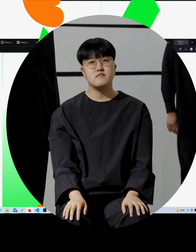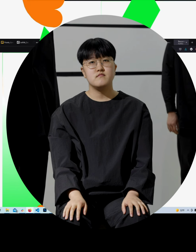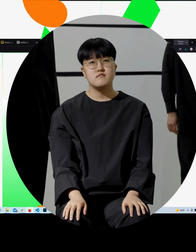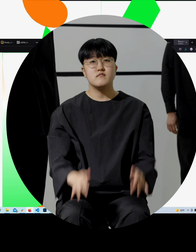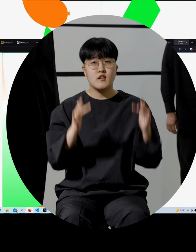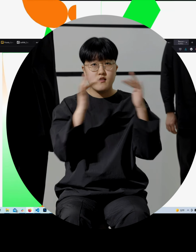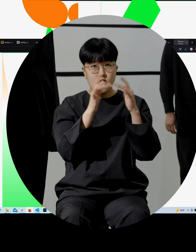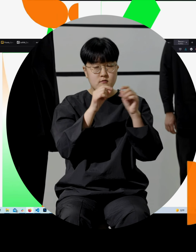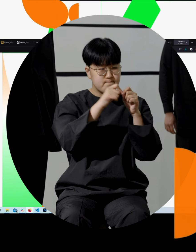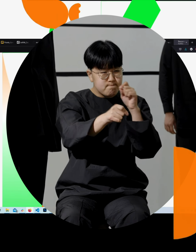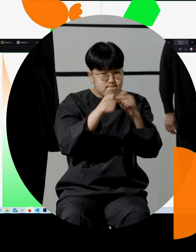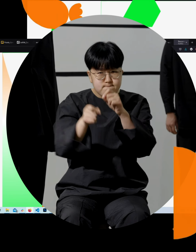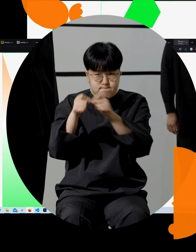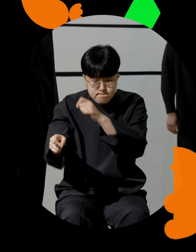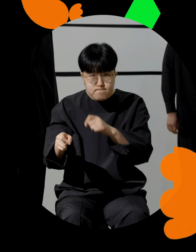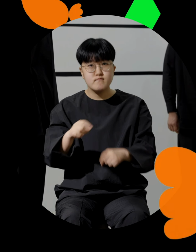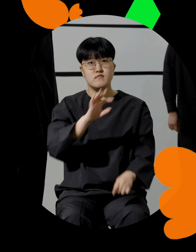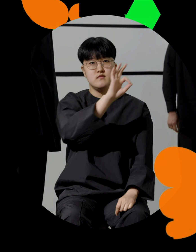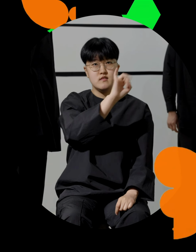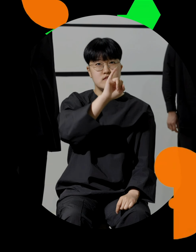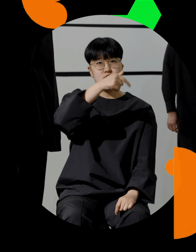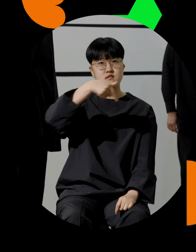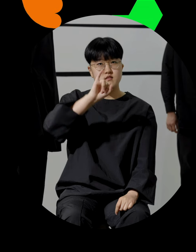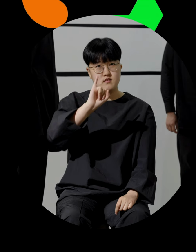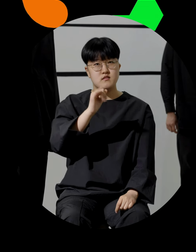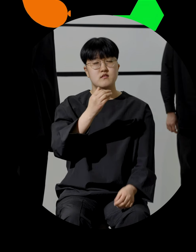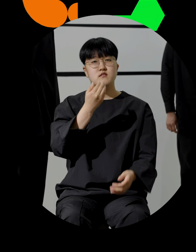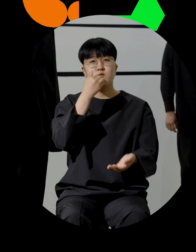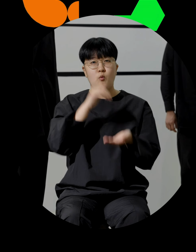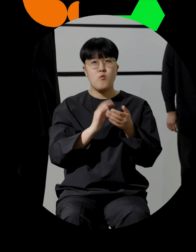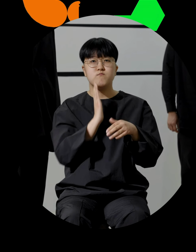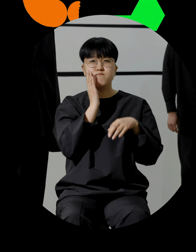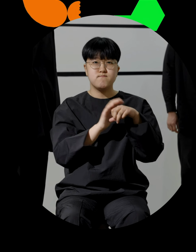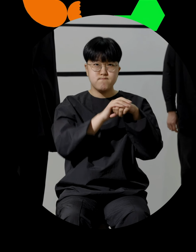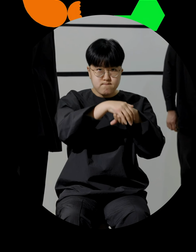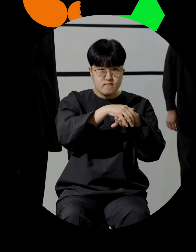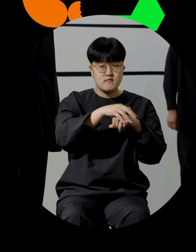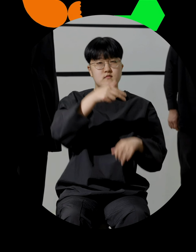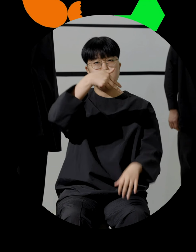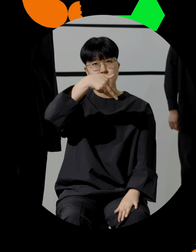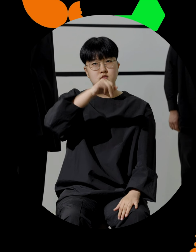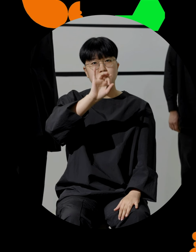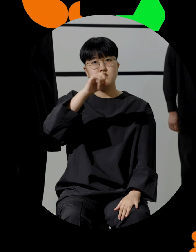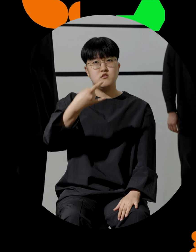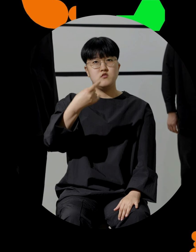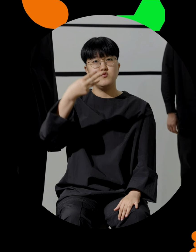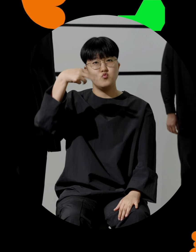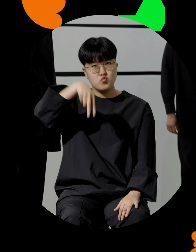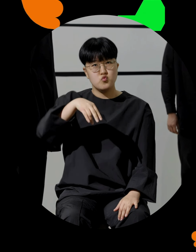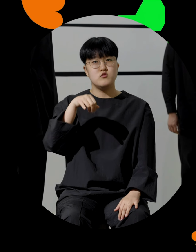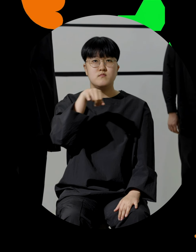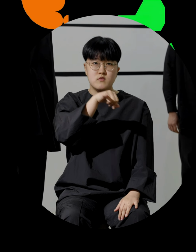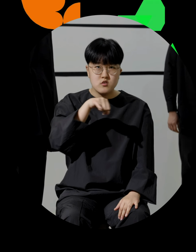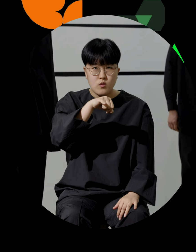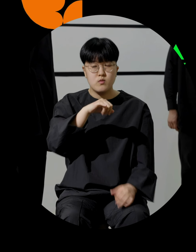그 분산된 인터넷은 이끼, 지으류, 버섯이 공생하는 정원과 같다고